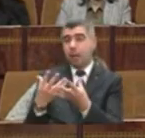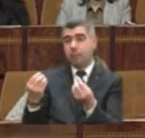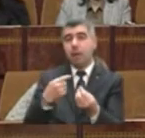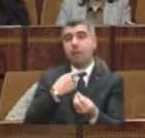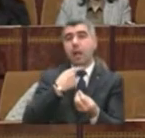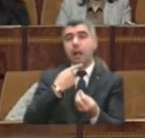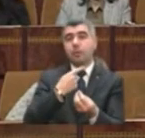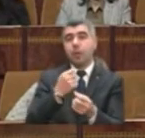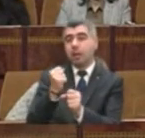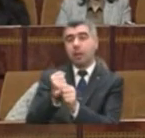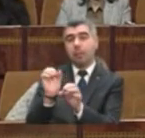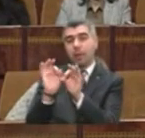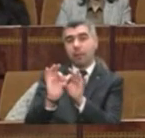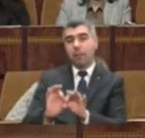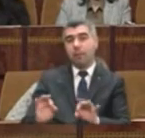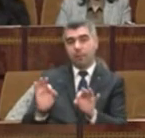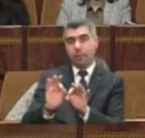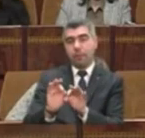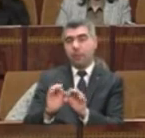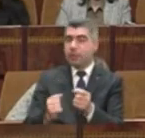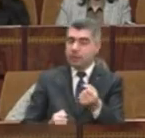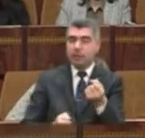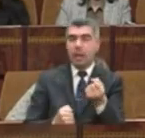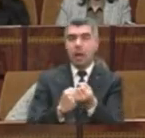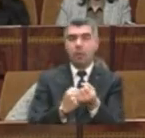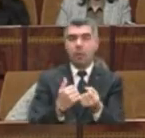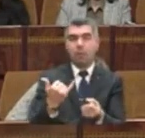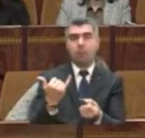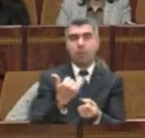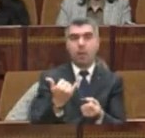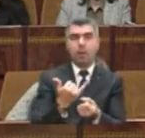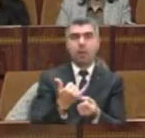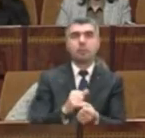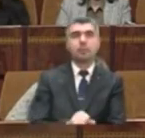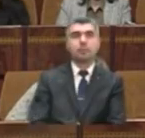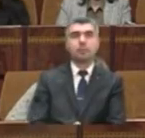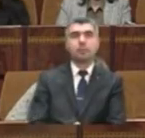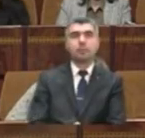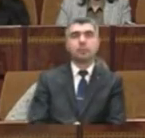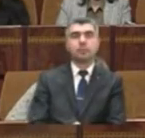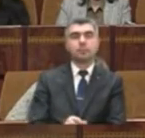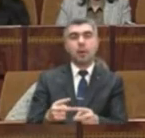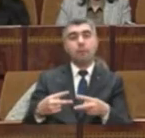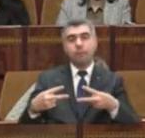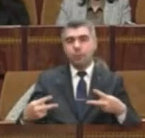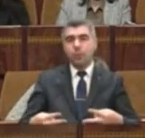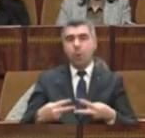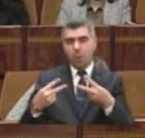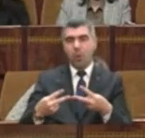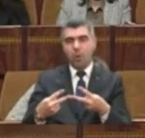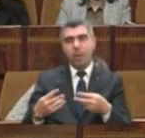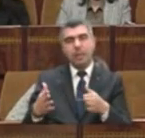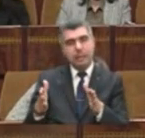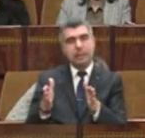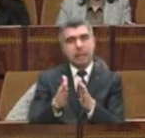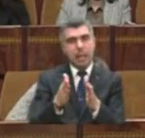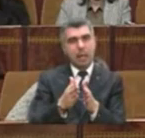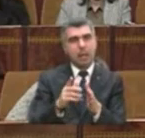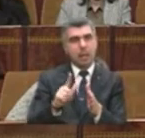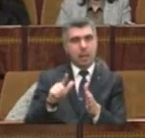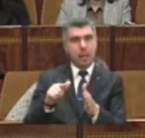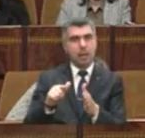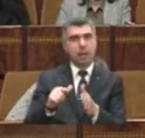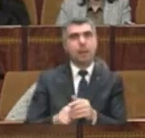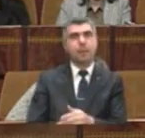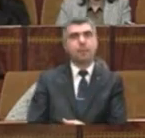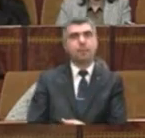باش تعاونوا معنا في الاقليم، لان عندنا واحد العدد ديال الاسواق اللي هي صغيره ومن اللي كانت